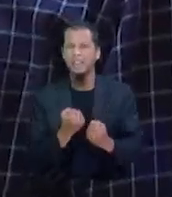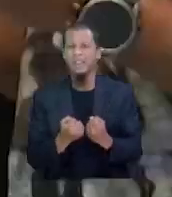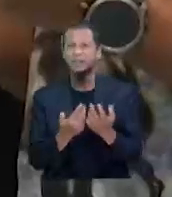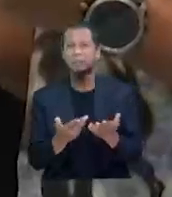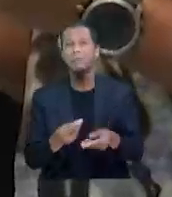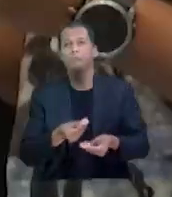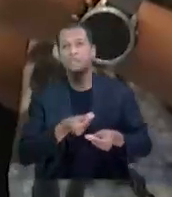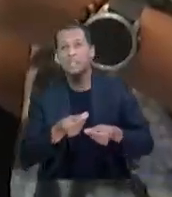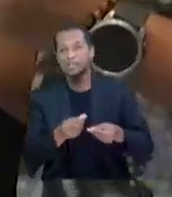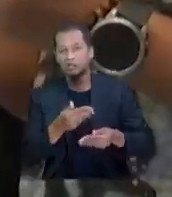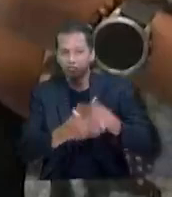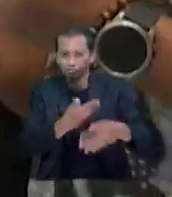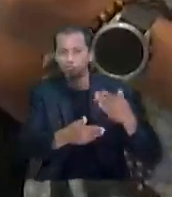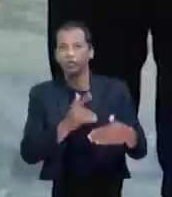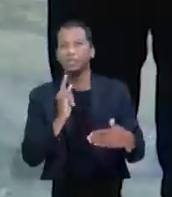depan.